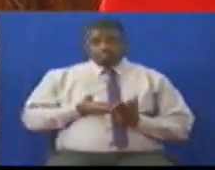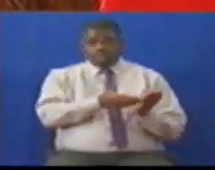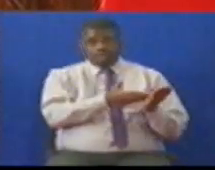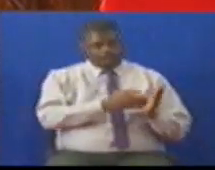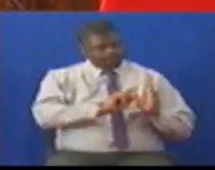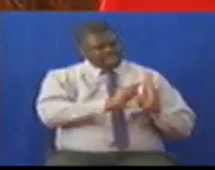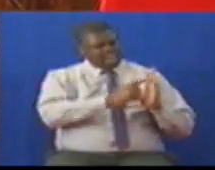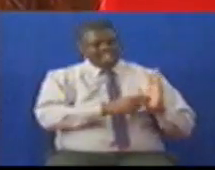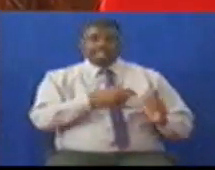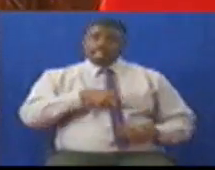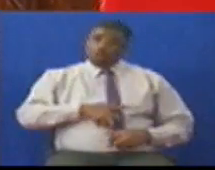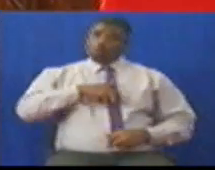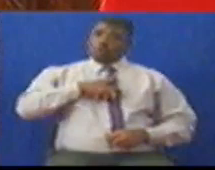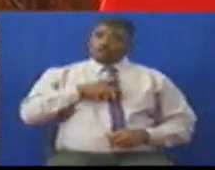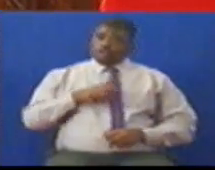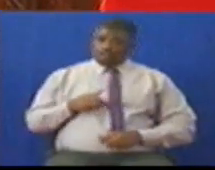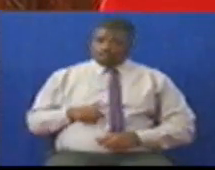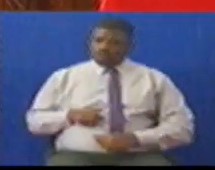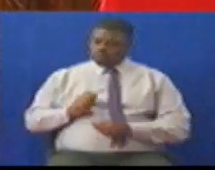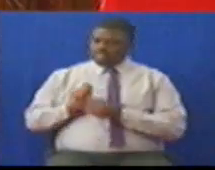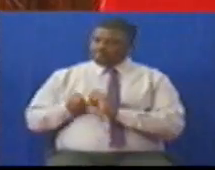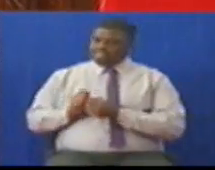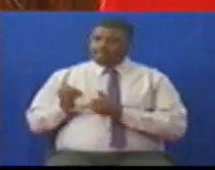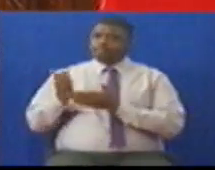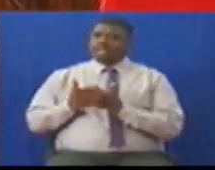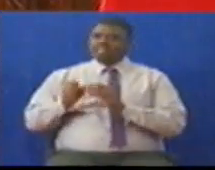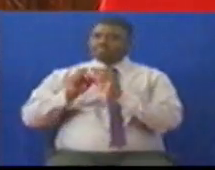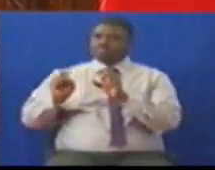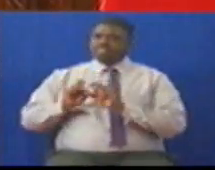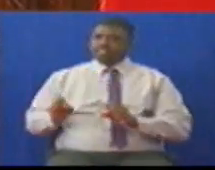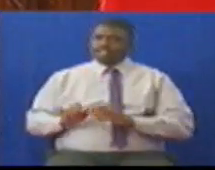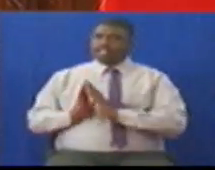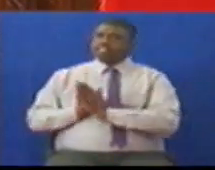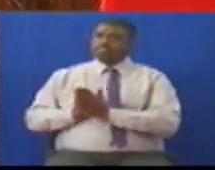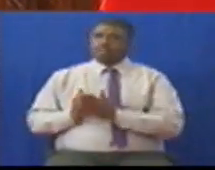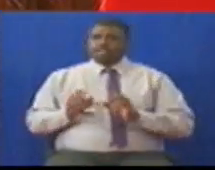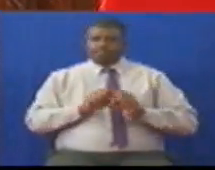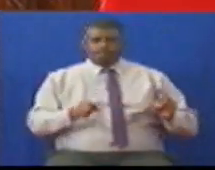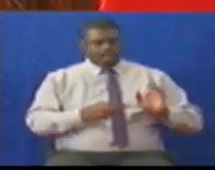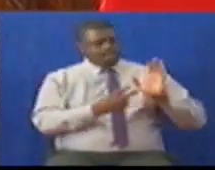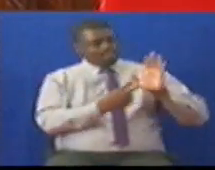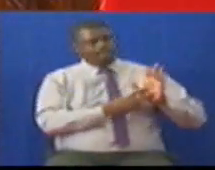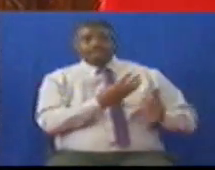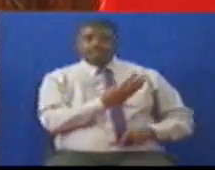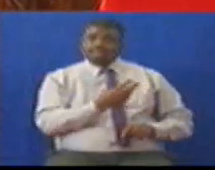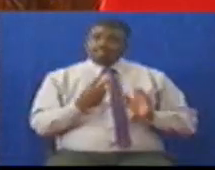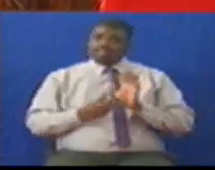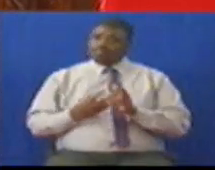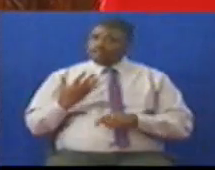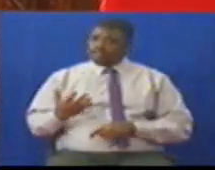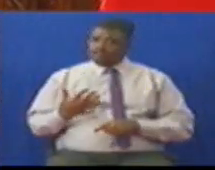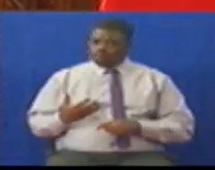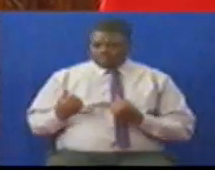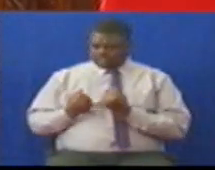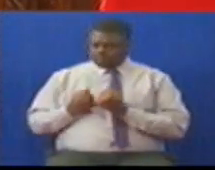masharti ya dharura bungeni kurekebisha baadhi ya vipengele vya katiba hususan ibara ya 74 na 75 ili kuwezesha uundwaji wa